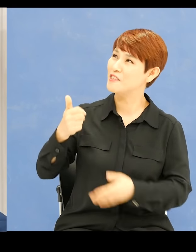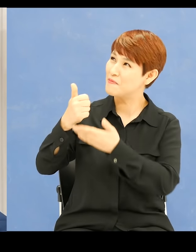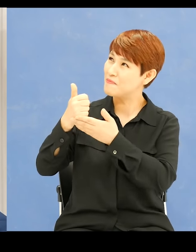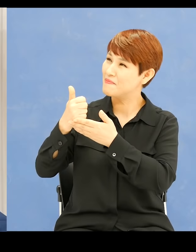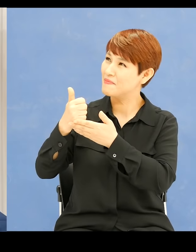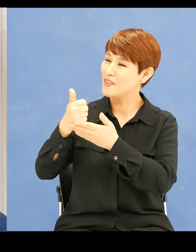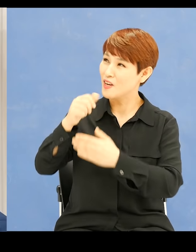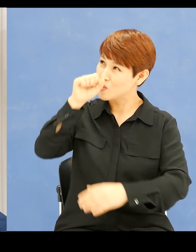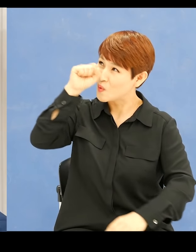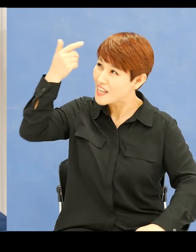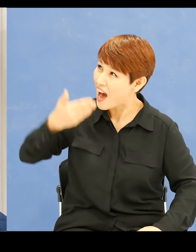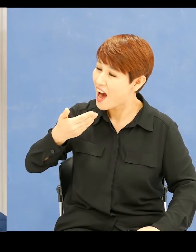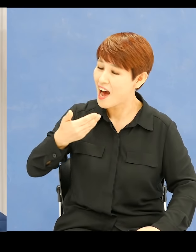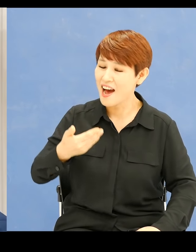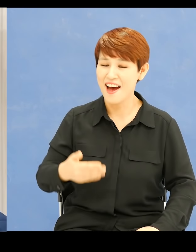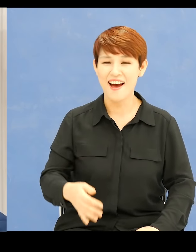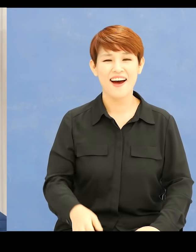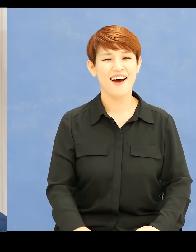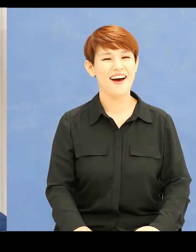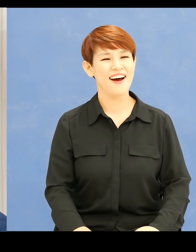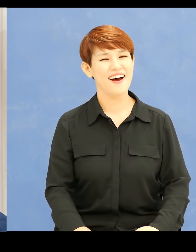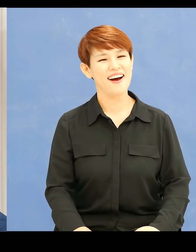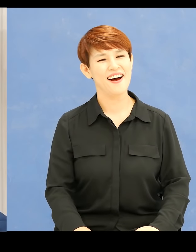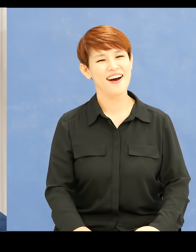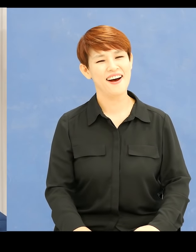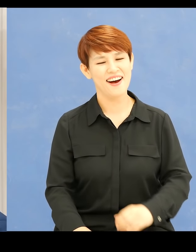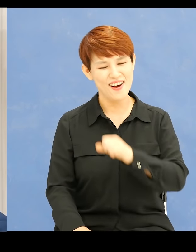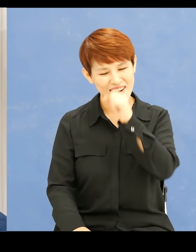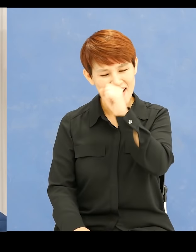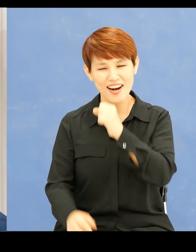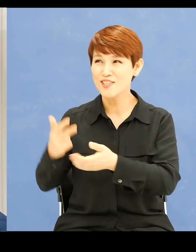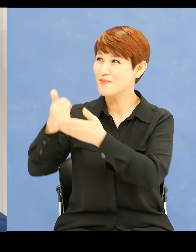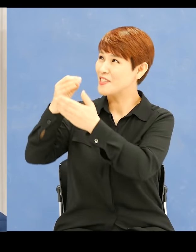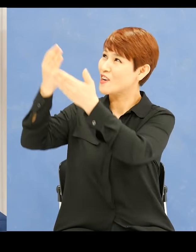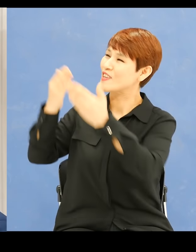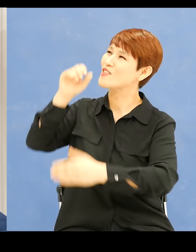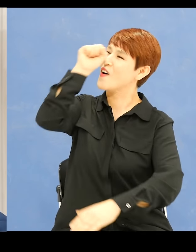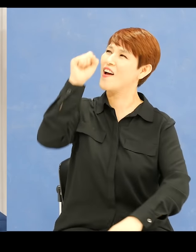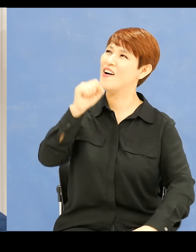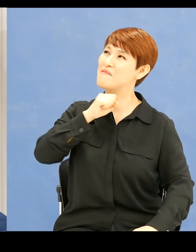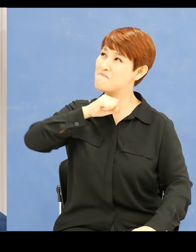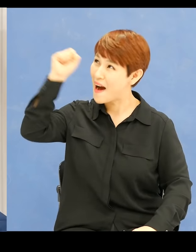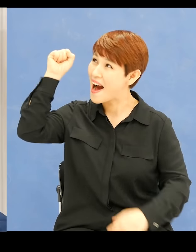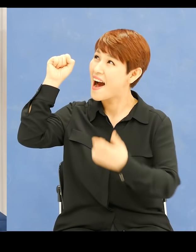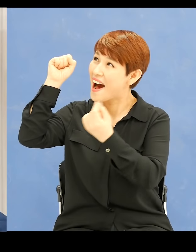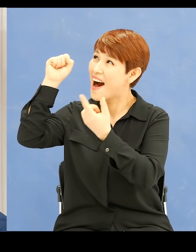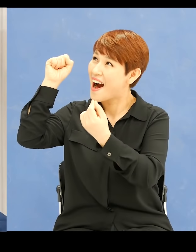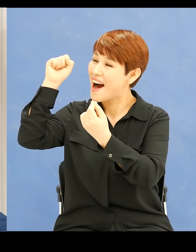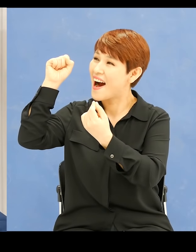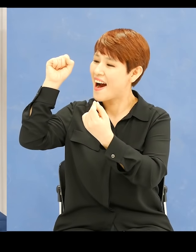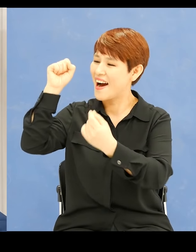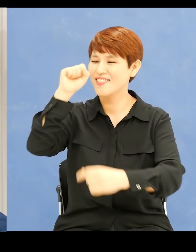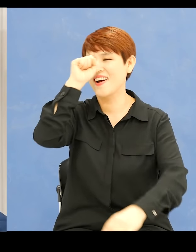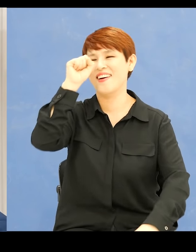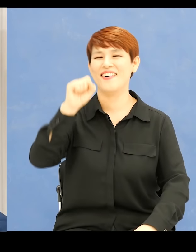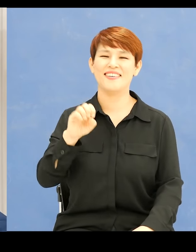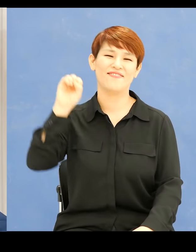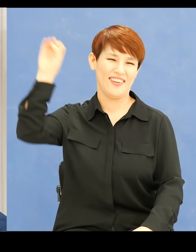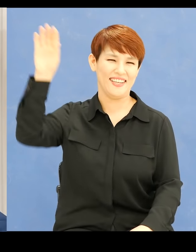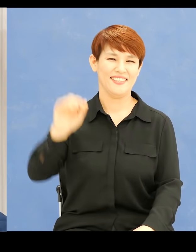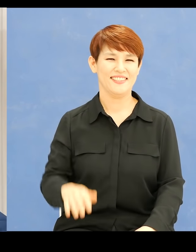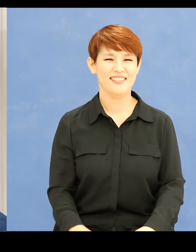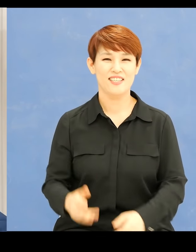주님이 그렇게 좋냐 그러시더라고요. 예, 예. 그래서 주님, 저는 주님께 인정받아서 좋아요. 네네. 합격 사인으로 제가 네네. 해석을 했으니까